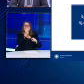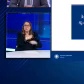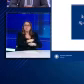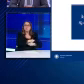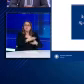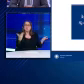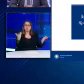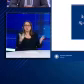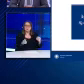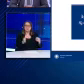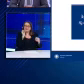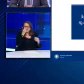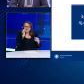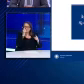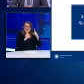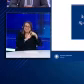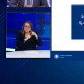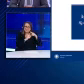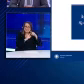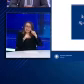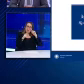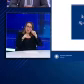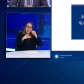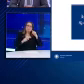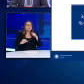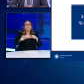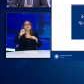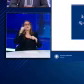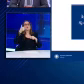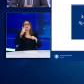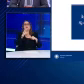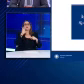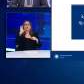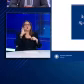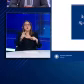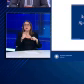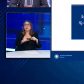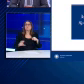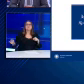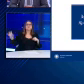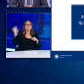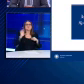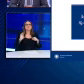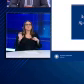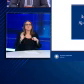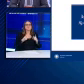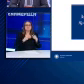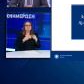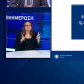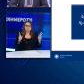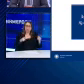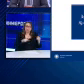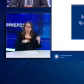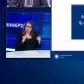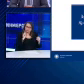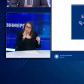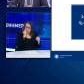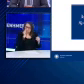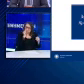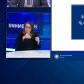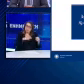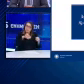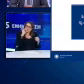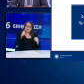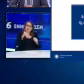παροχή ατομικών rapid test σε όλον τον πληθυσμό της χώρας. Έτσι θεωρούμε ότι θα μπορέσουμε να προχωρήσουμε τον Απρίλιο σε ελεγχόμενα